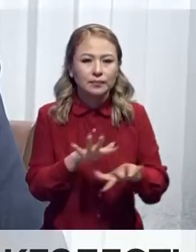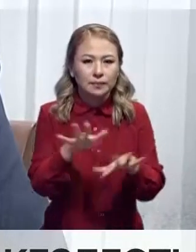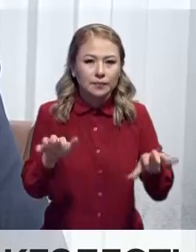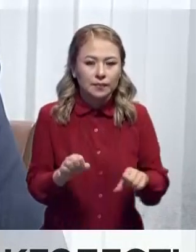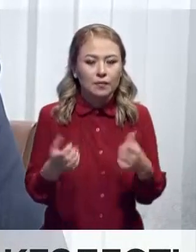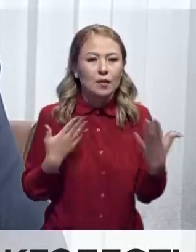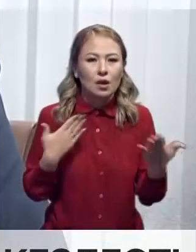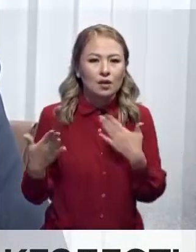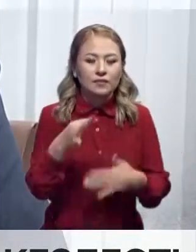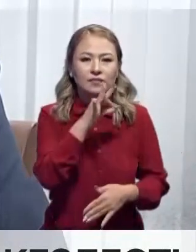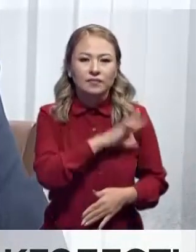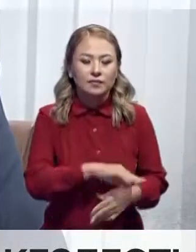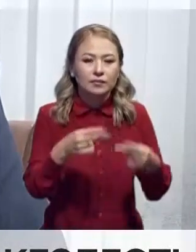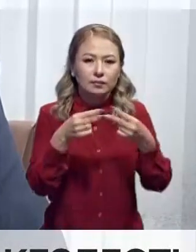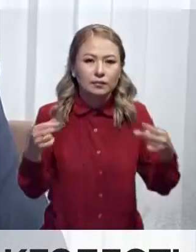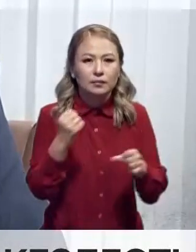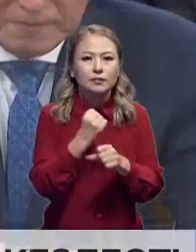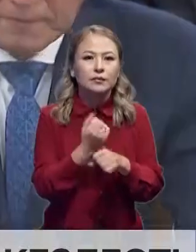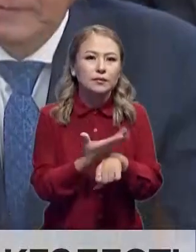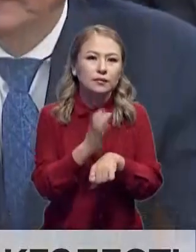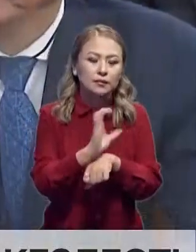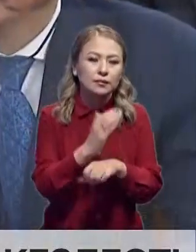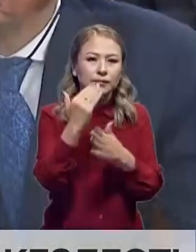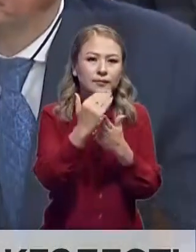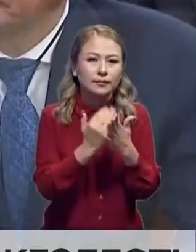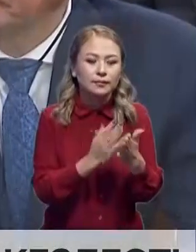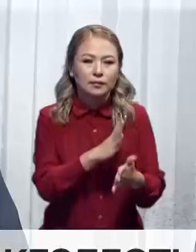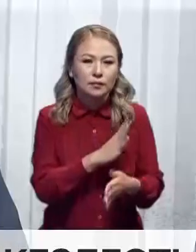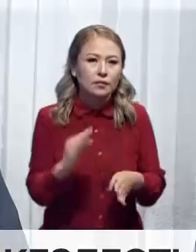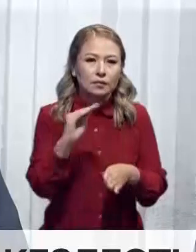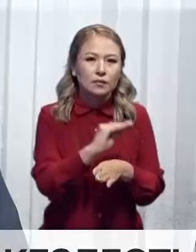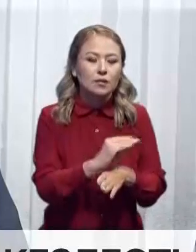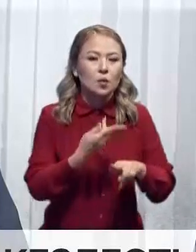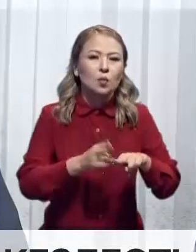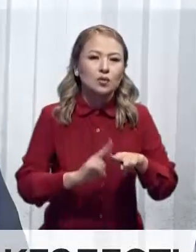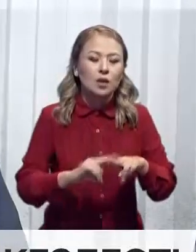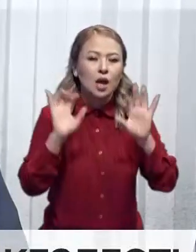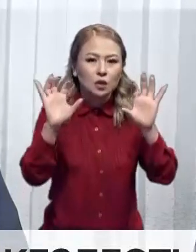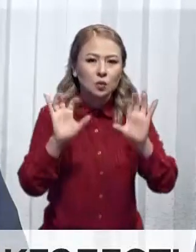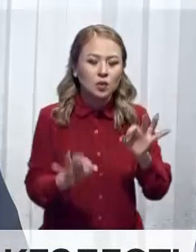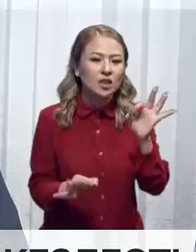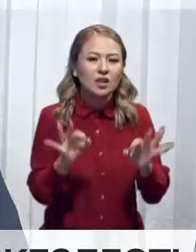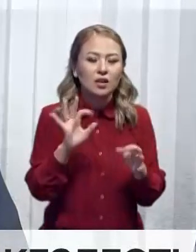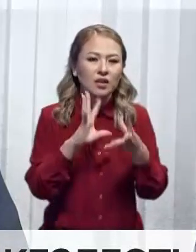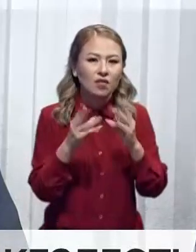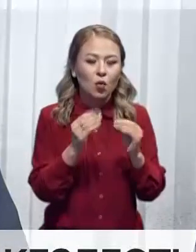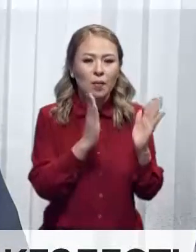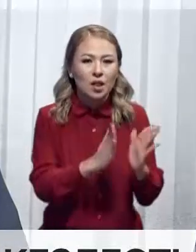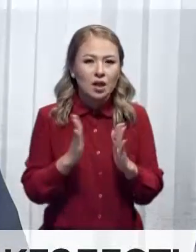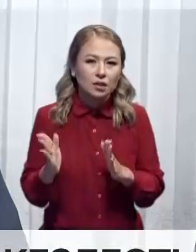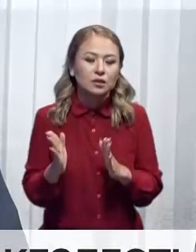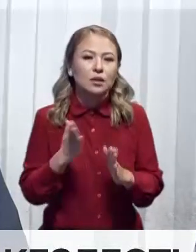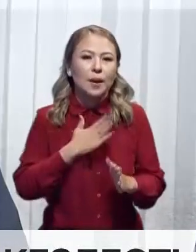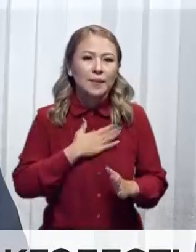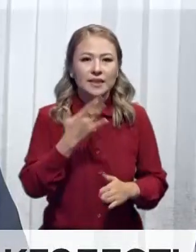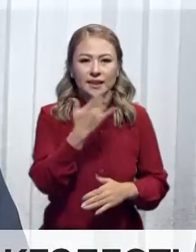тармақтары арасындағы теңгерімді күшейтуге бағытталды. Сондай-ақ осы конституциялық реформаның нәтижесінде